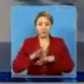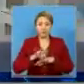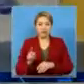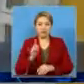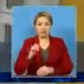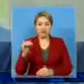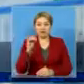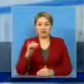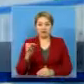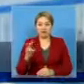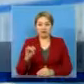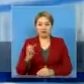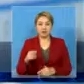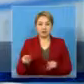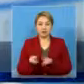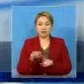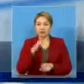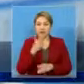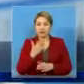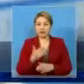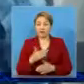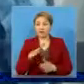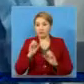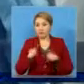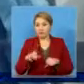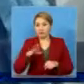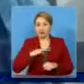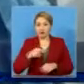ожидается в феврале-марте. В тот же период, предположительно,